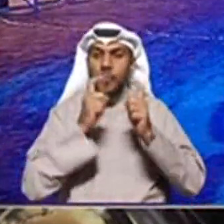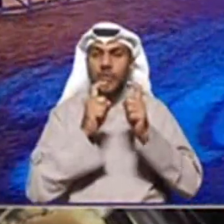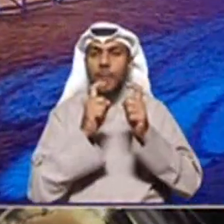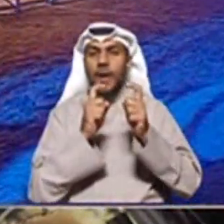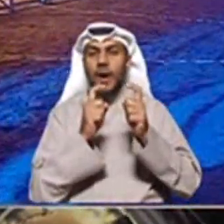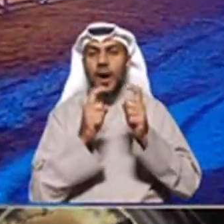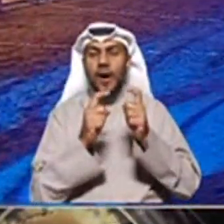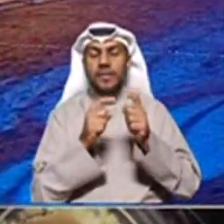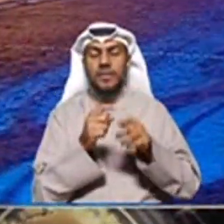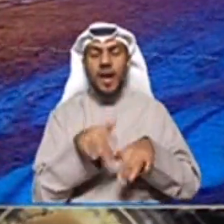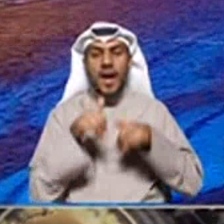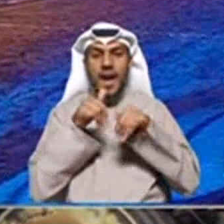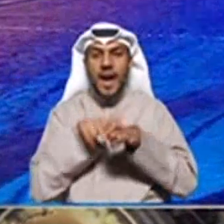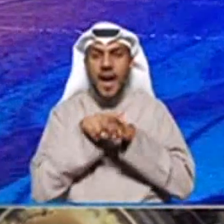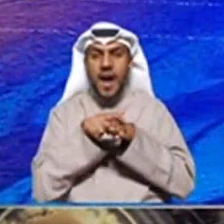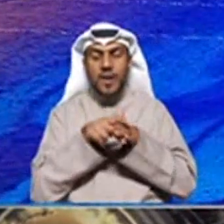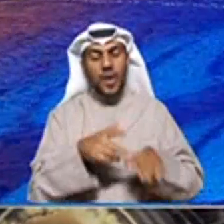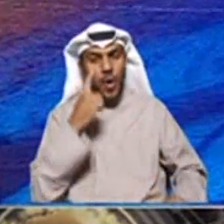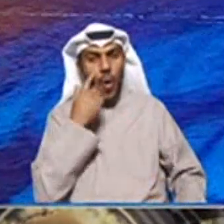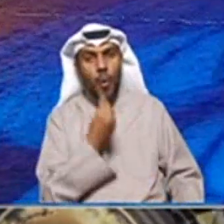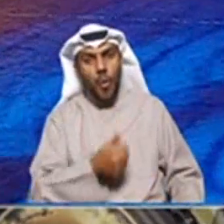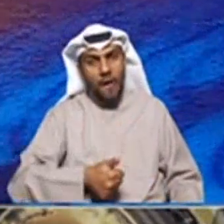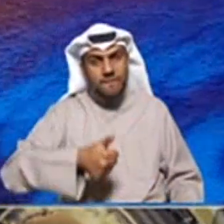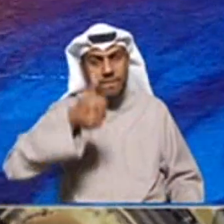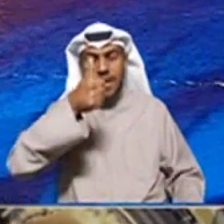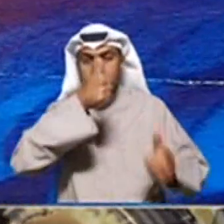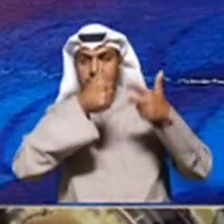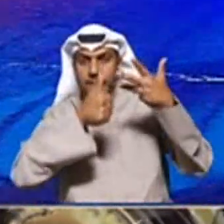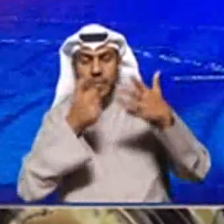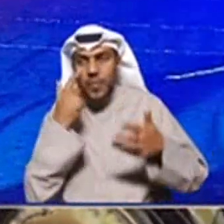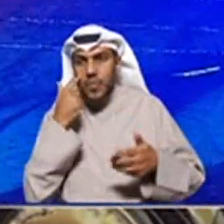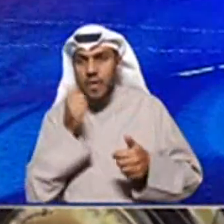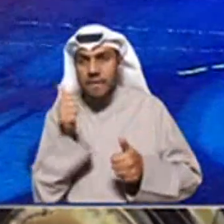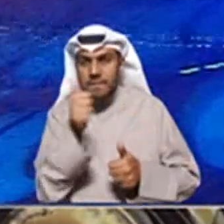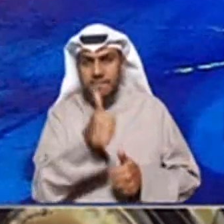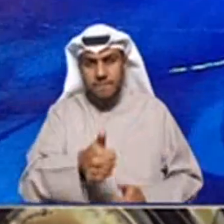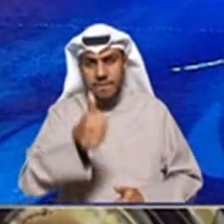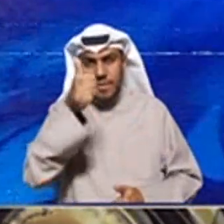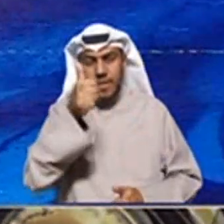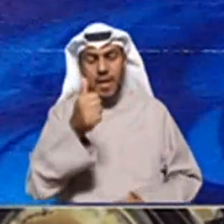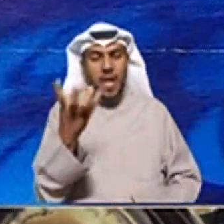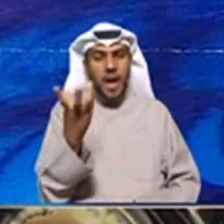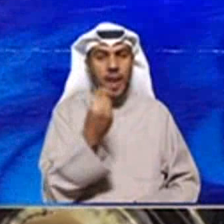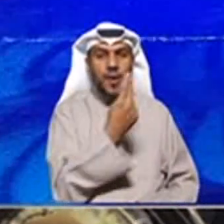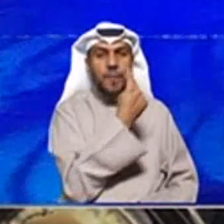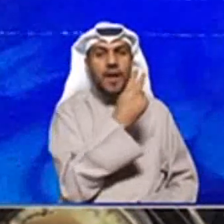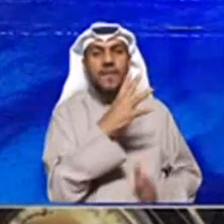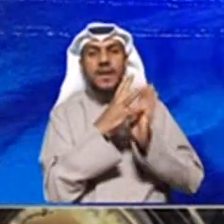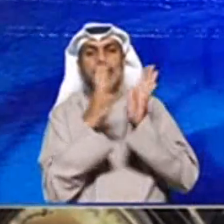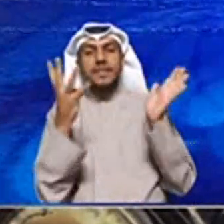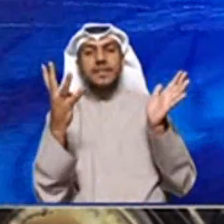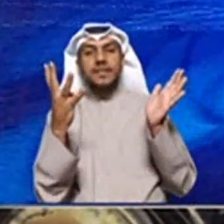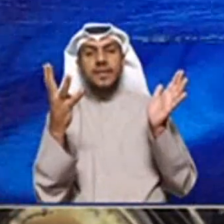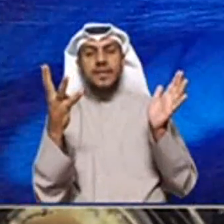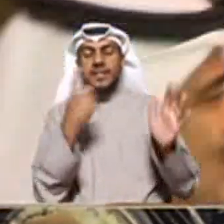أقيم مساء أمس مهرجان الكويت الدولي الثامن للجواد العربي 2019، البطولة الدولية